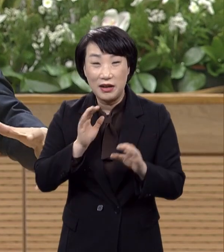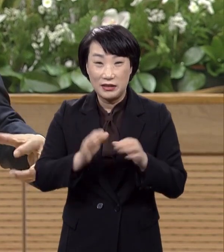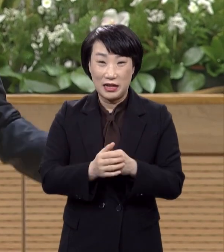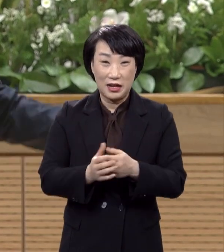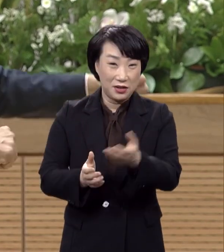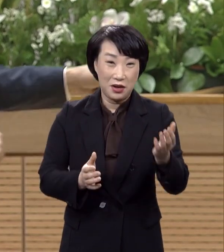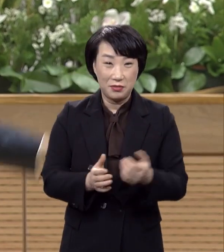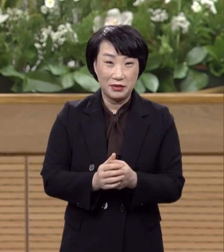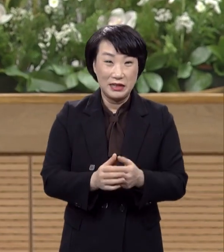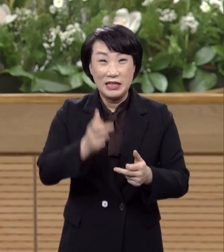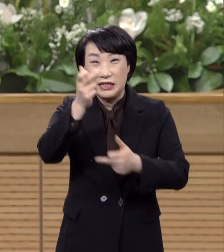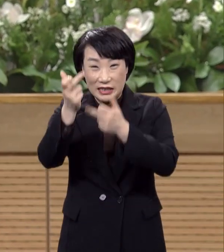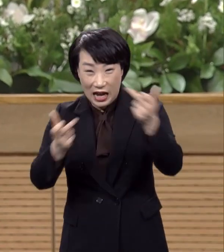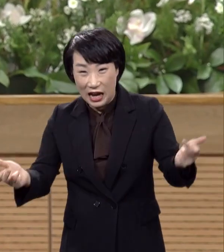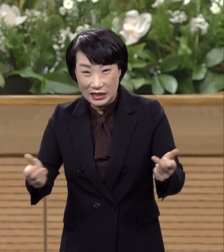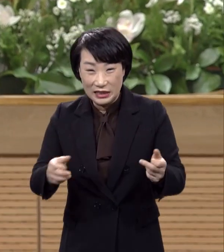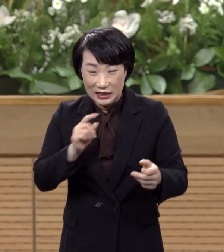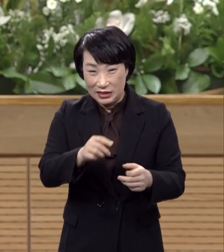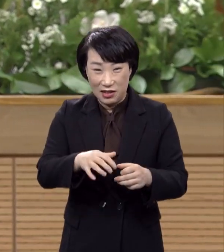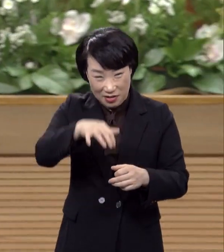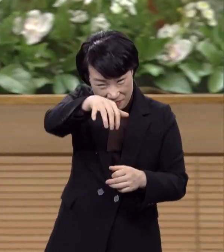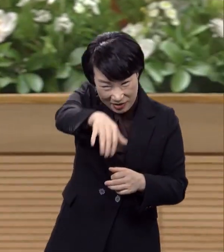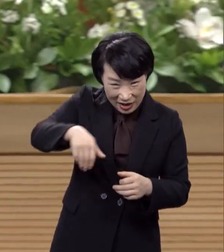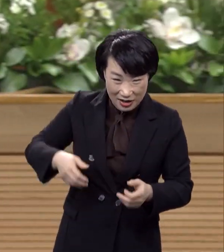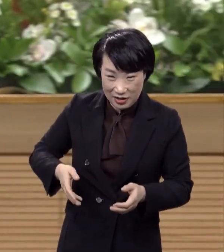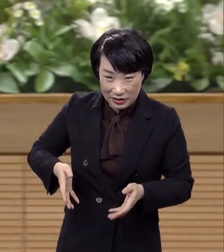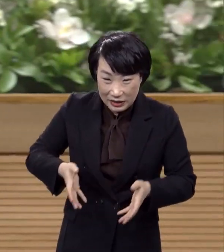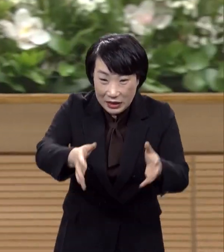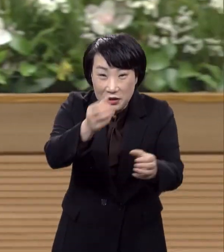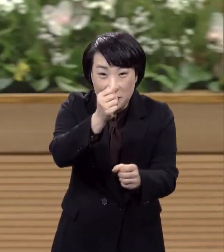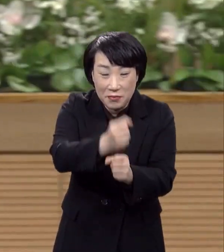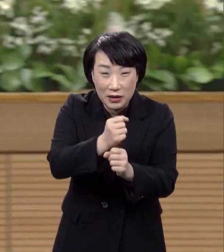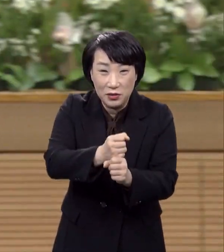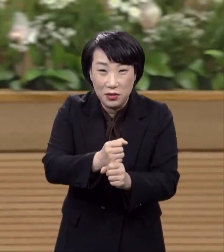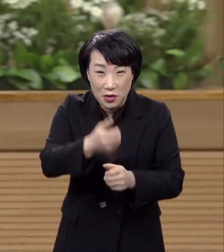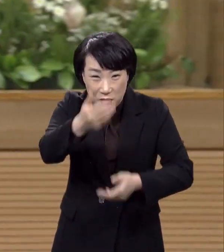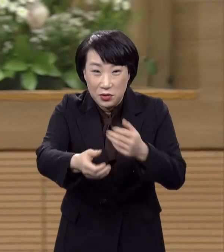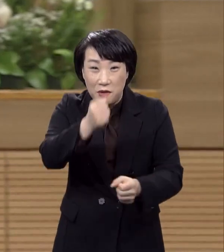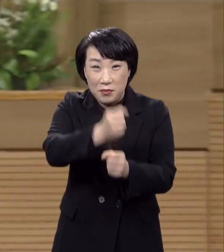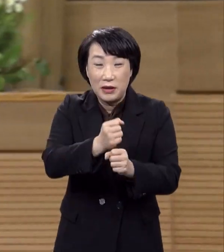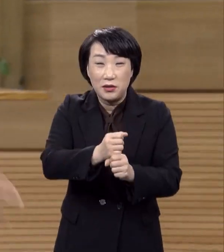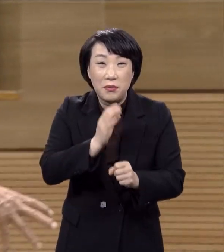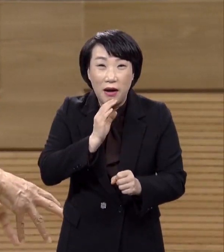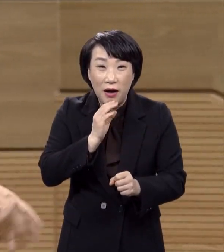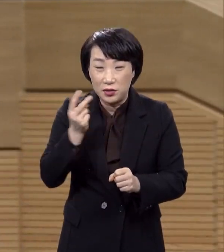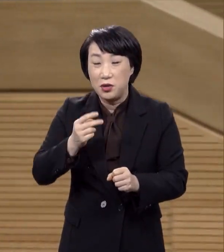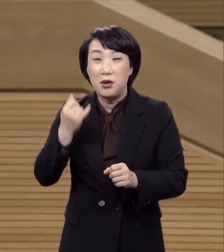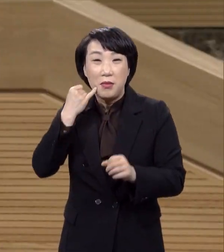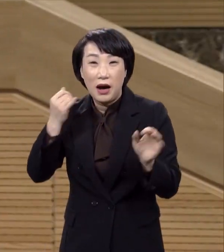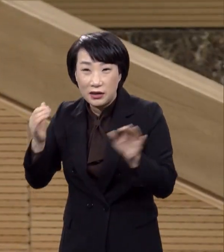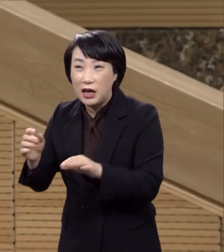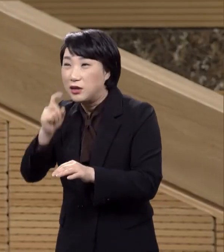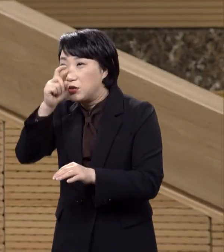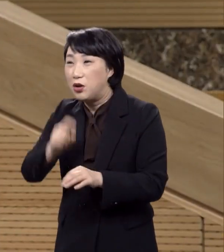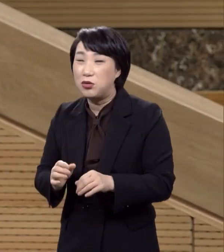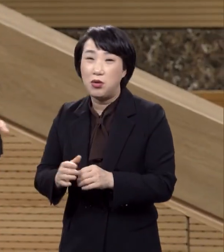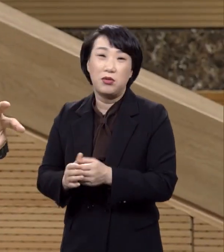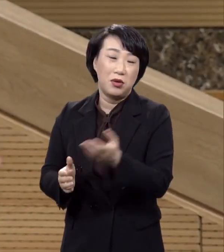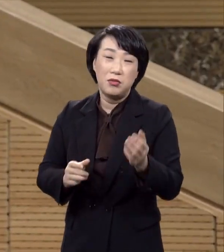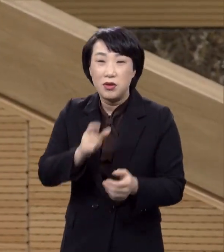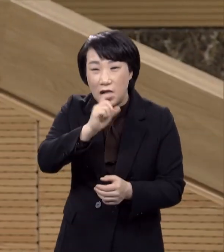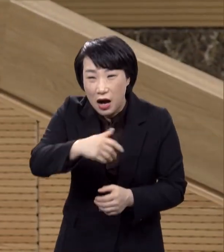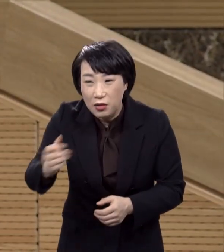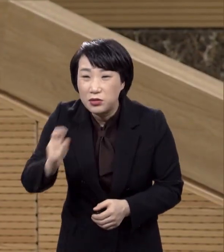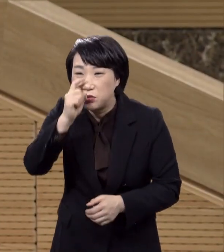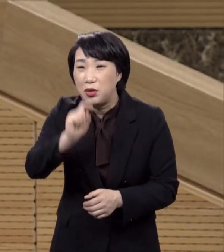싱싱한 산을 파서 도로를 만들고, 보세요. 얼마나 바닷물도 오염이 돼서 낡아져 죽고, 강물도 다